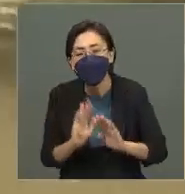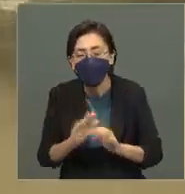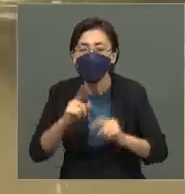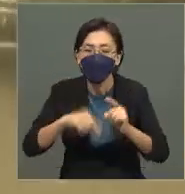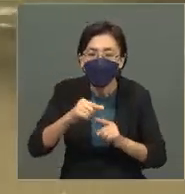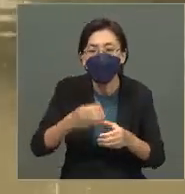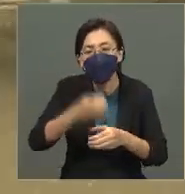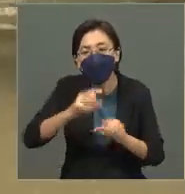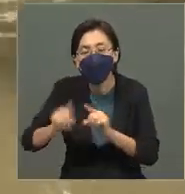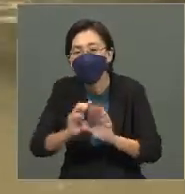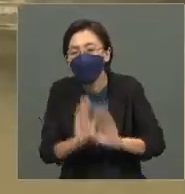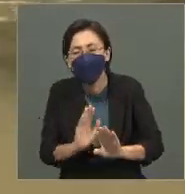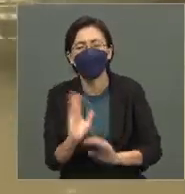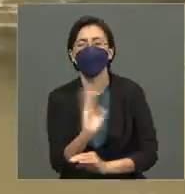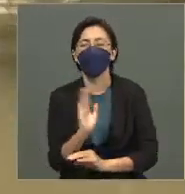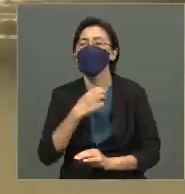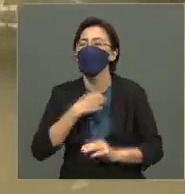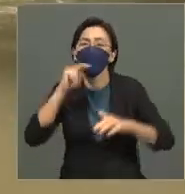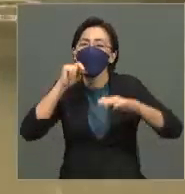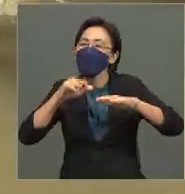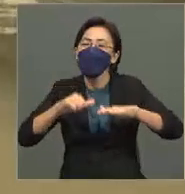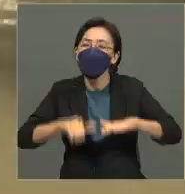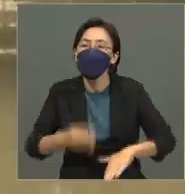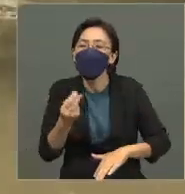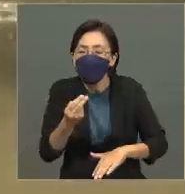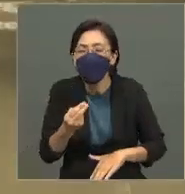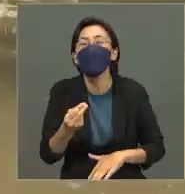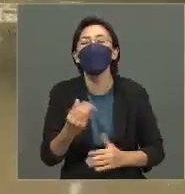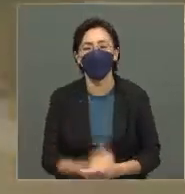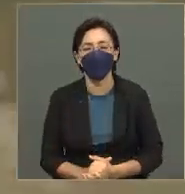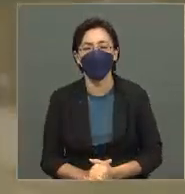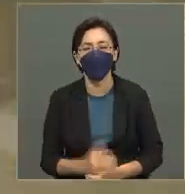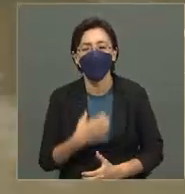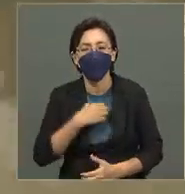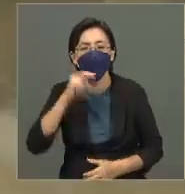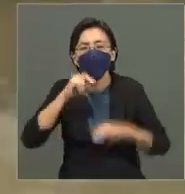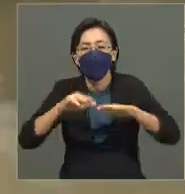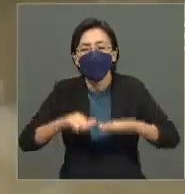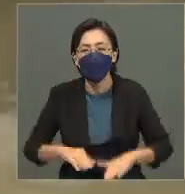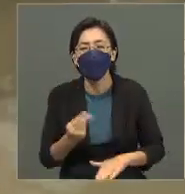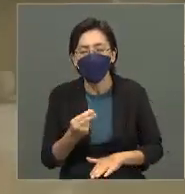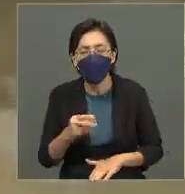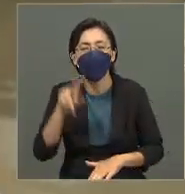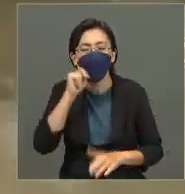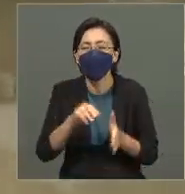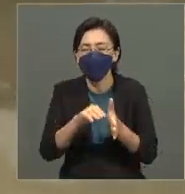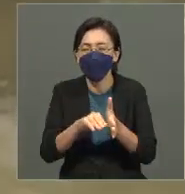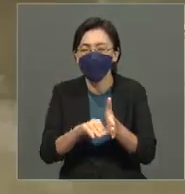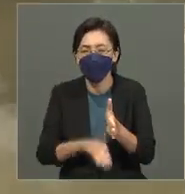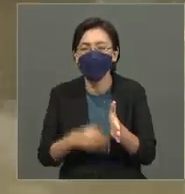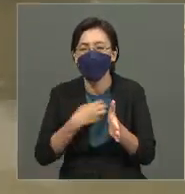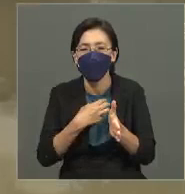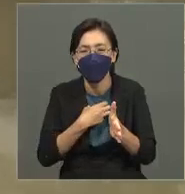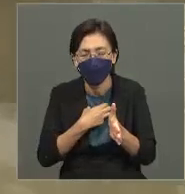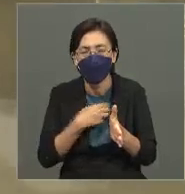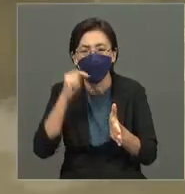มันก็อยากให้น้ำแห้งไวอะแค่อยากให้น้ำแห้งไวๆช่วยลดน้ำหน่อย